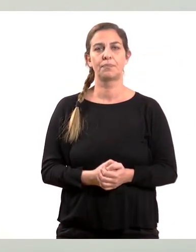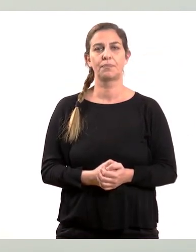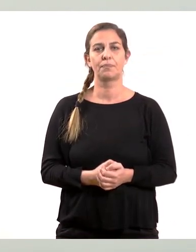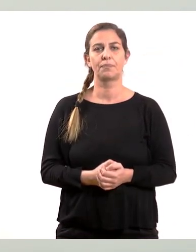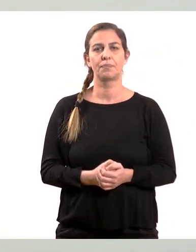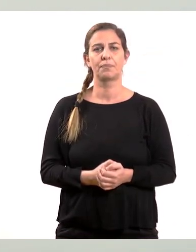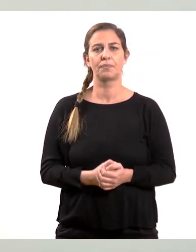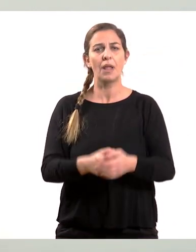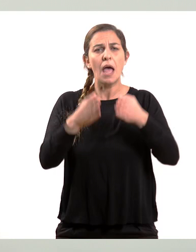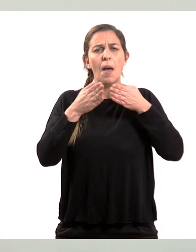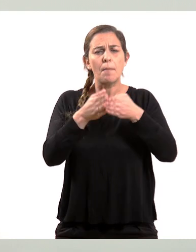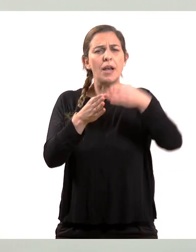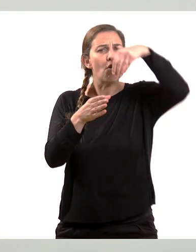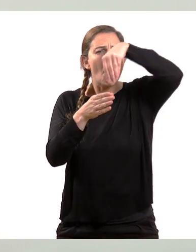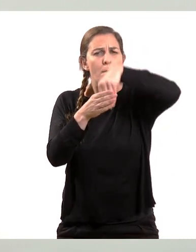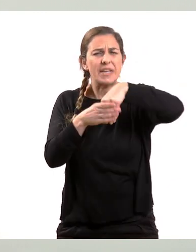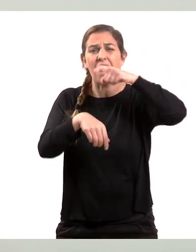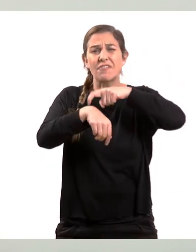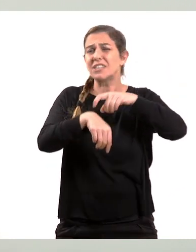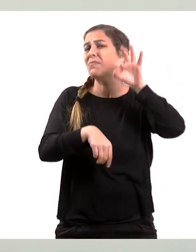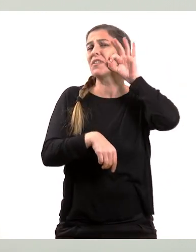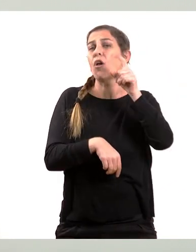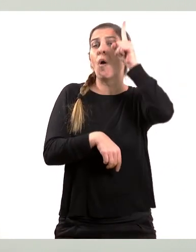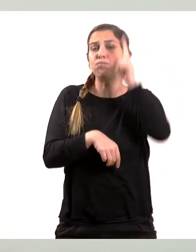Πώς ήταν πάνω στο πλοίο όταν ξεκίνησε?